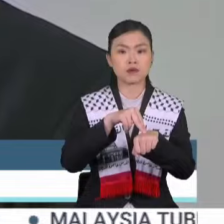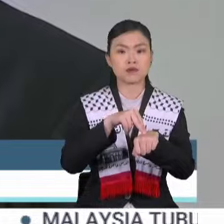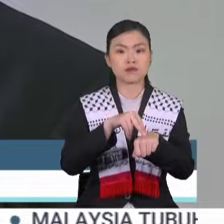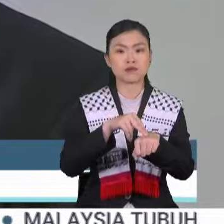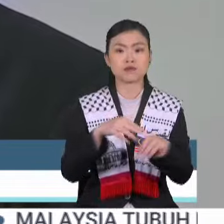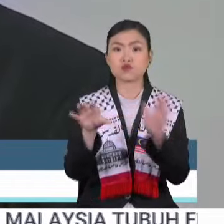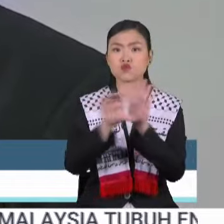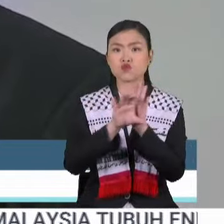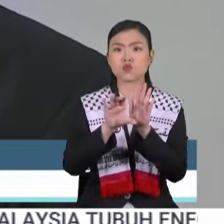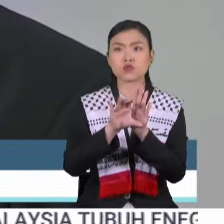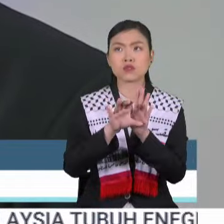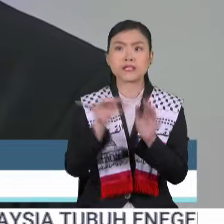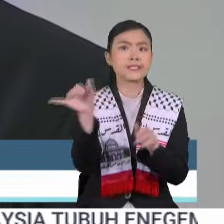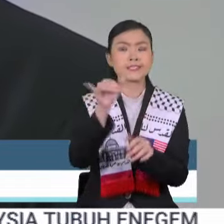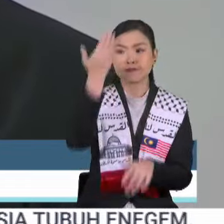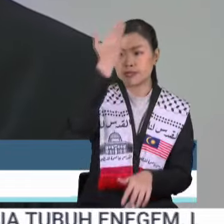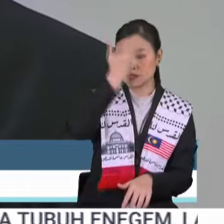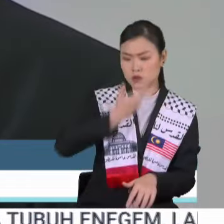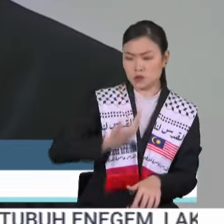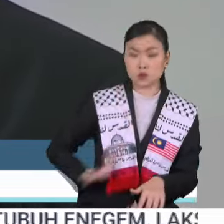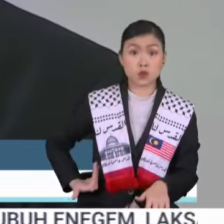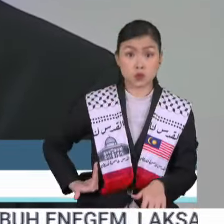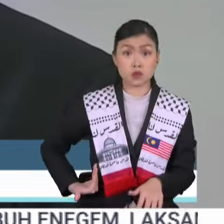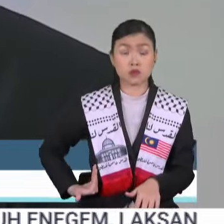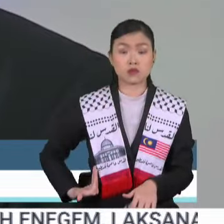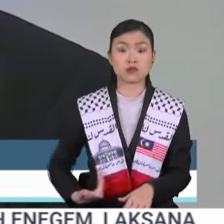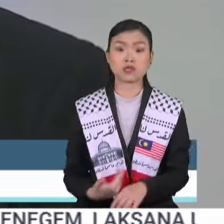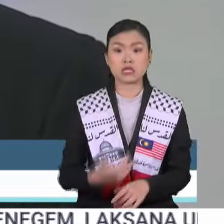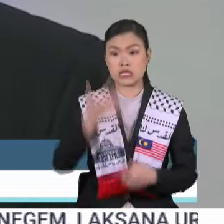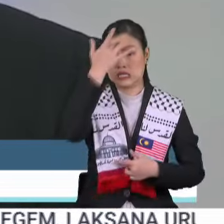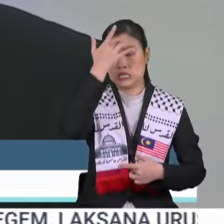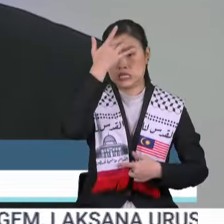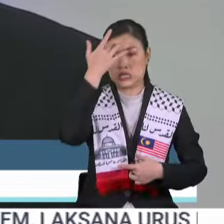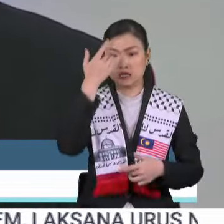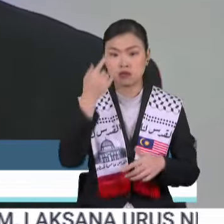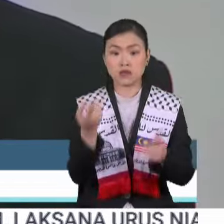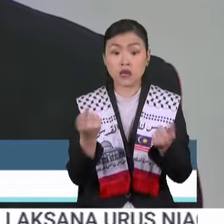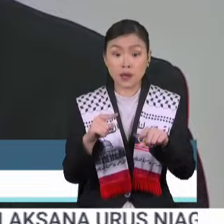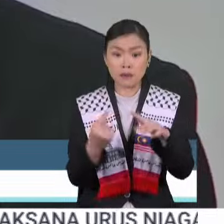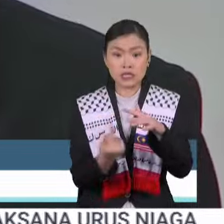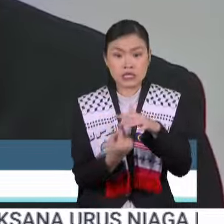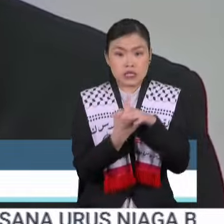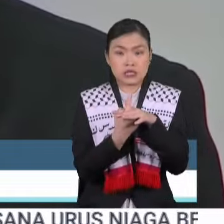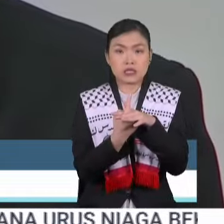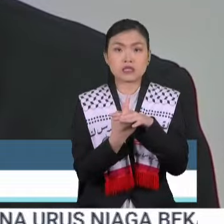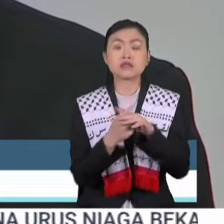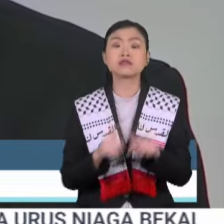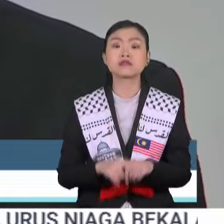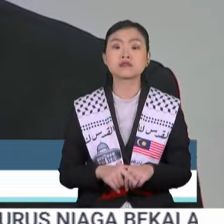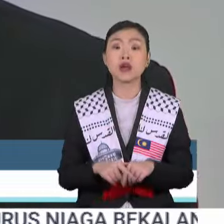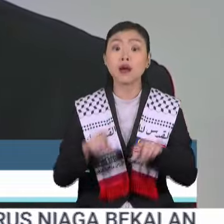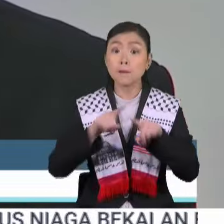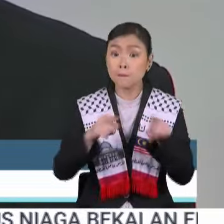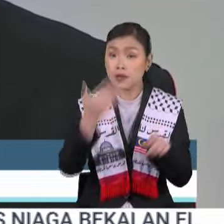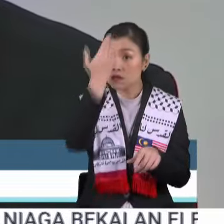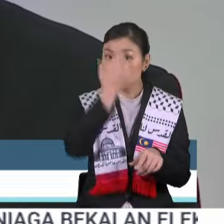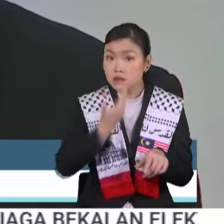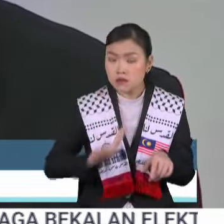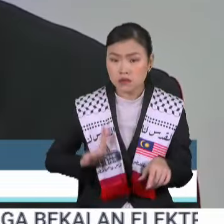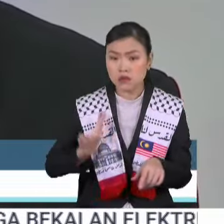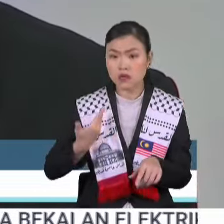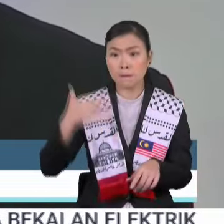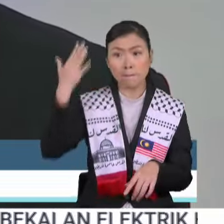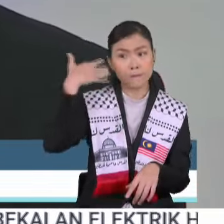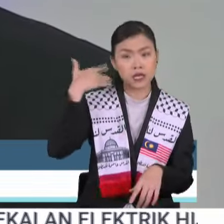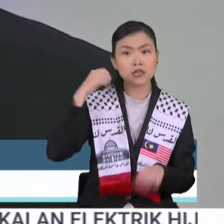macam strok biasa tu dia kita boleh nampak dia jadi tiba-tiba. Tapi strok haba ni kita boleh nampak dia punya